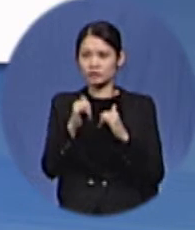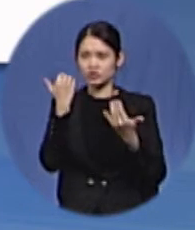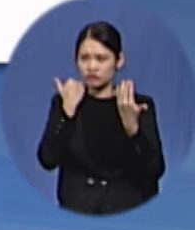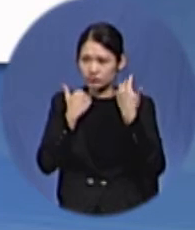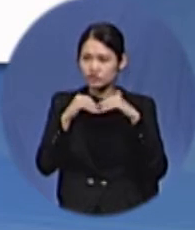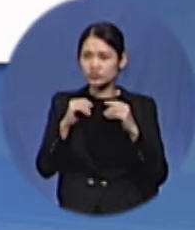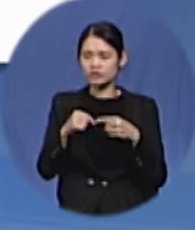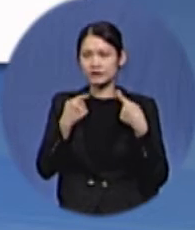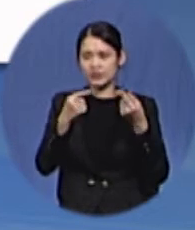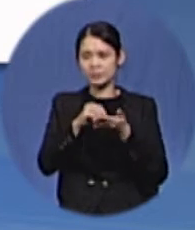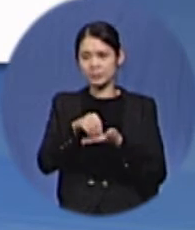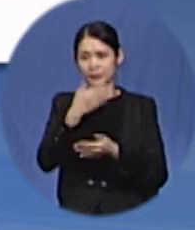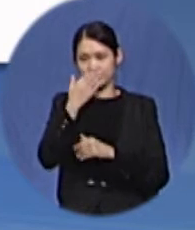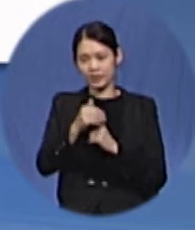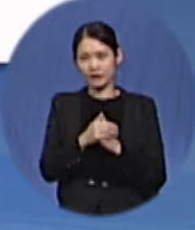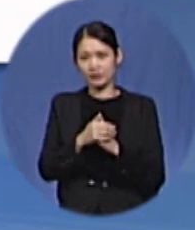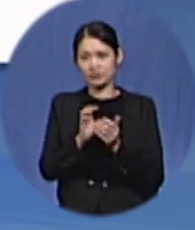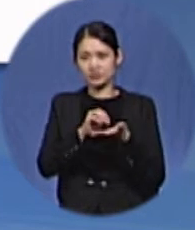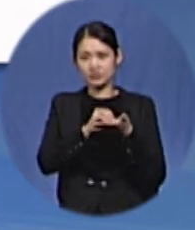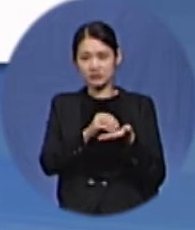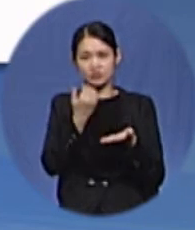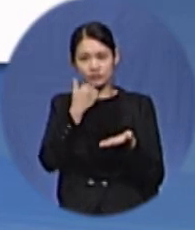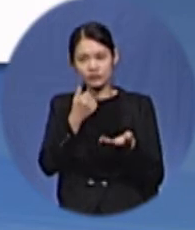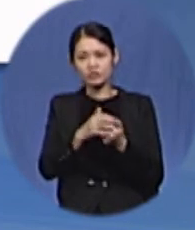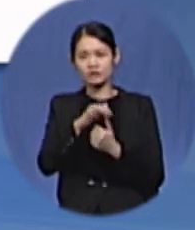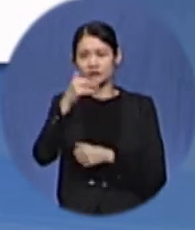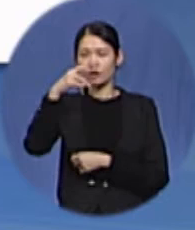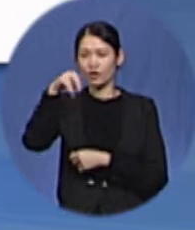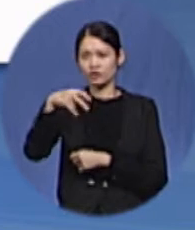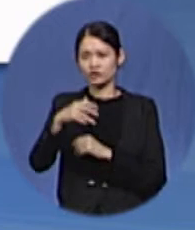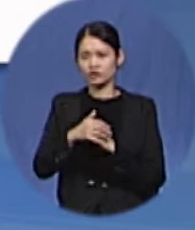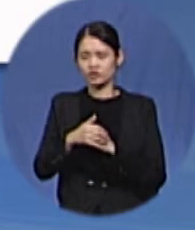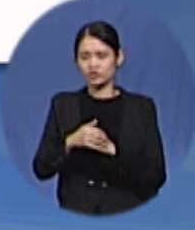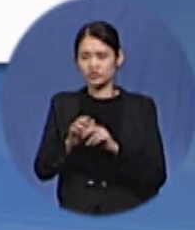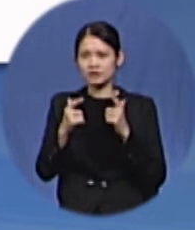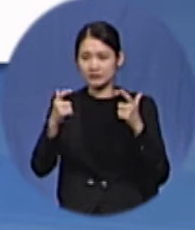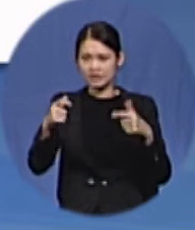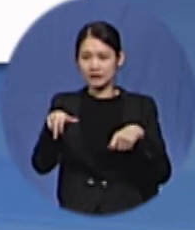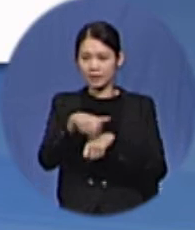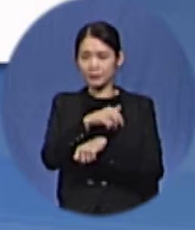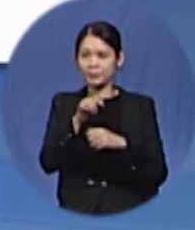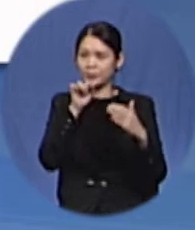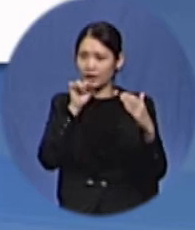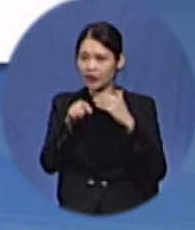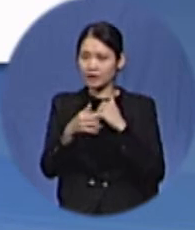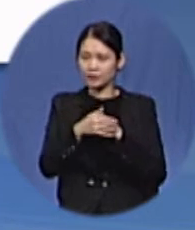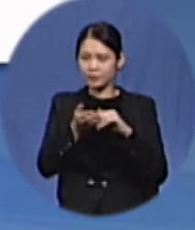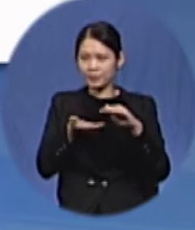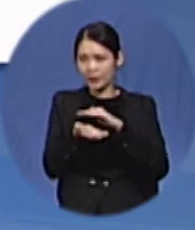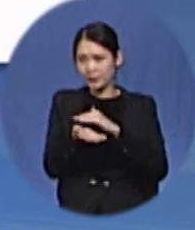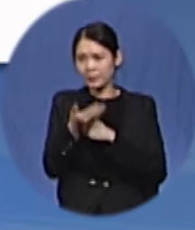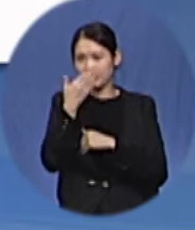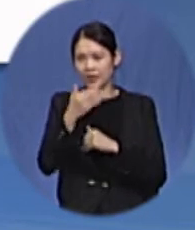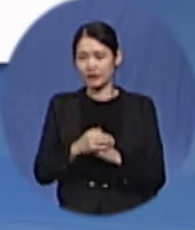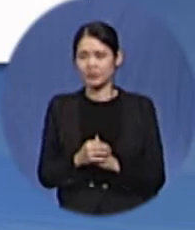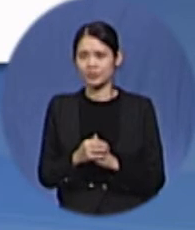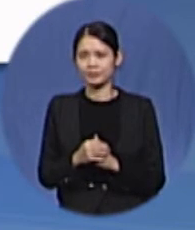누구나 참여할 수 있으며 신청은 청주시청 체육시설관리과에 방문하거나 팩스로 가능합니다.